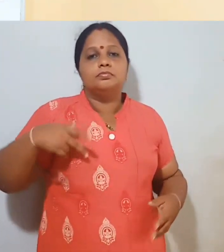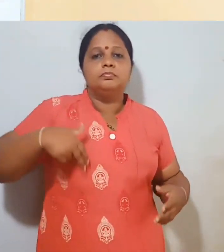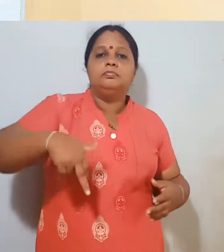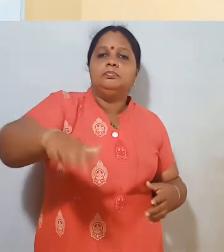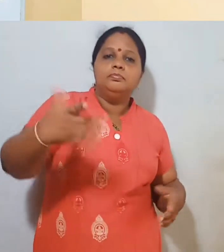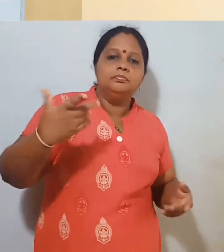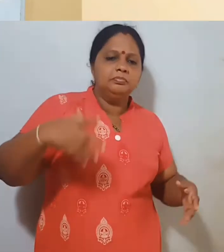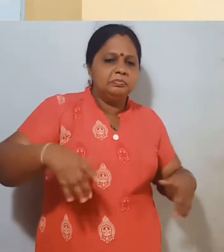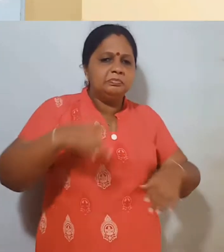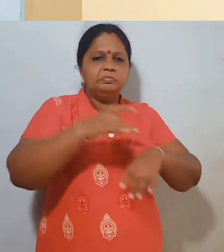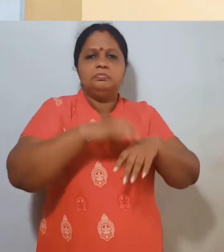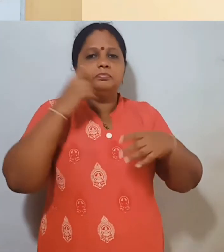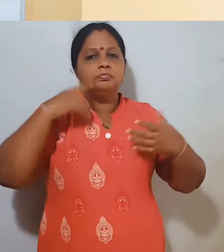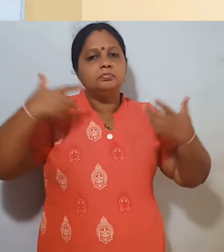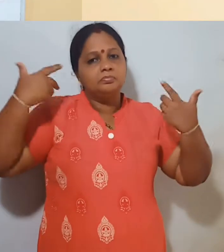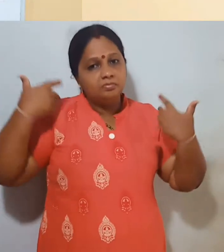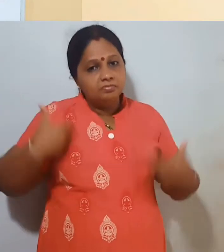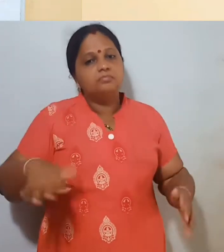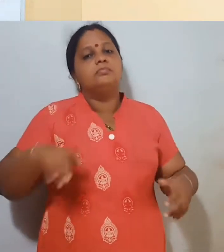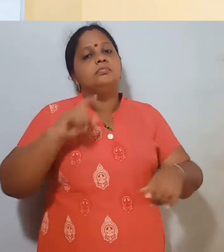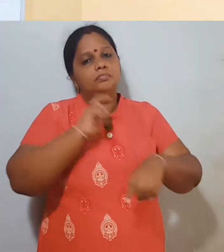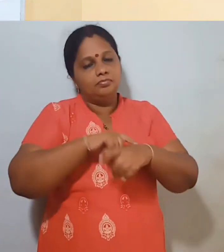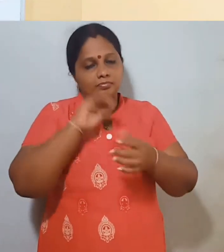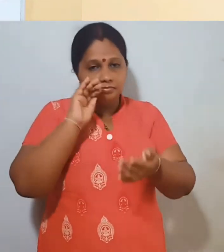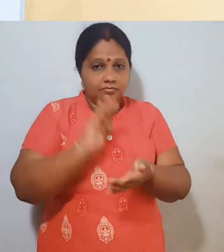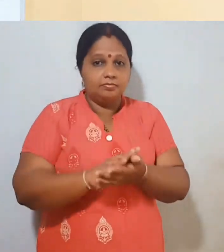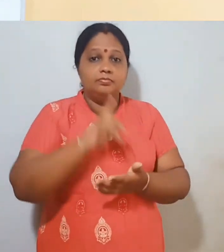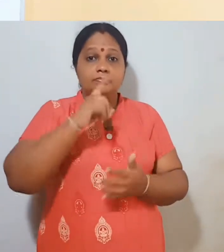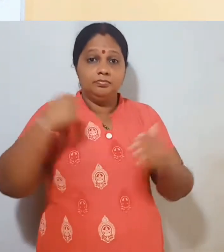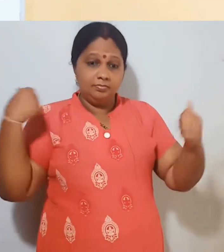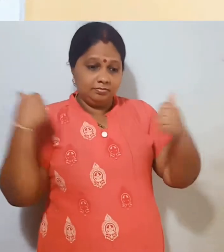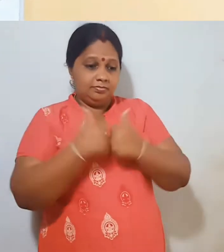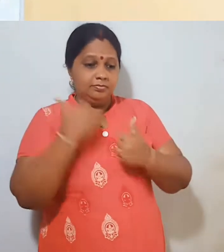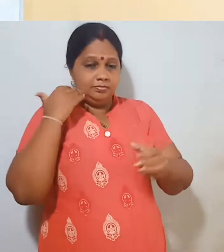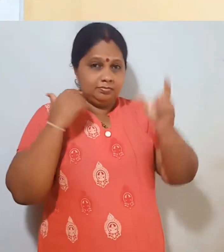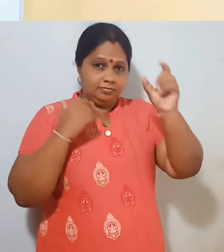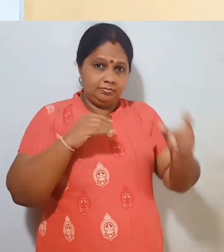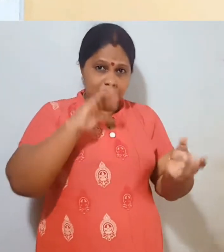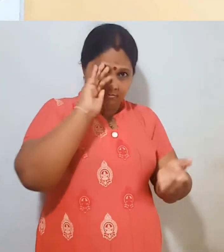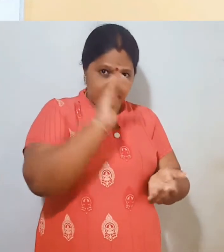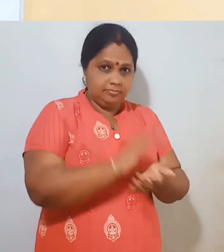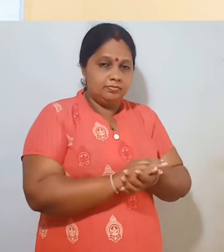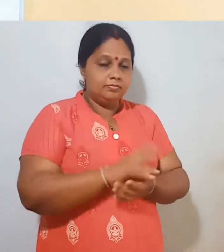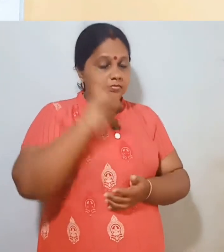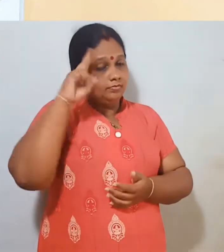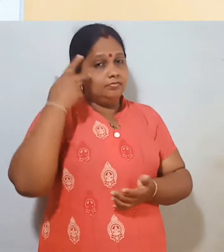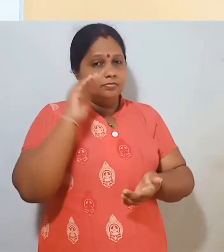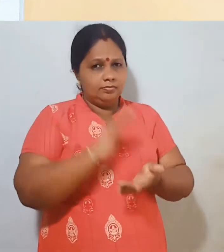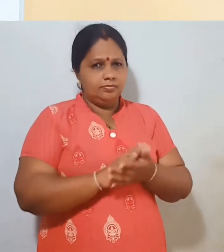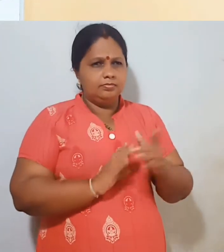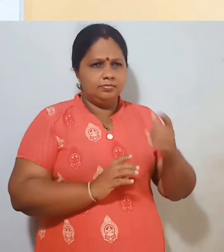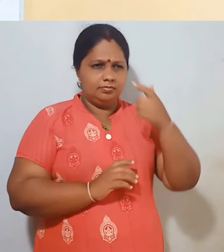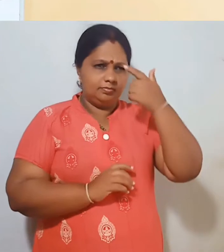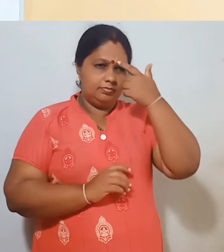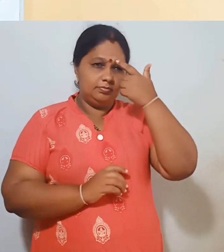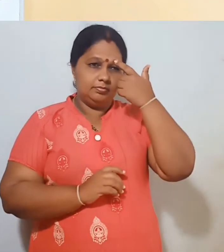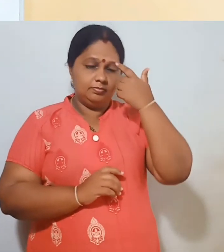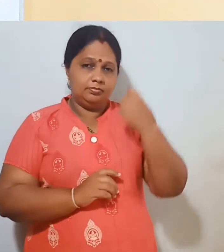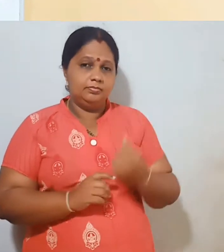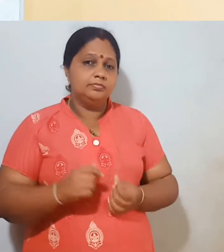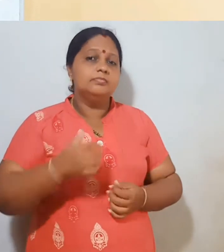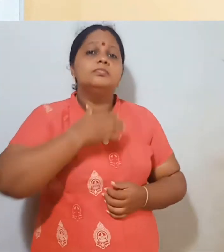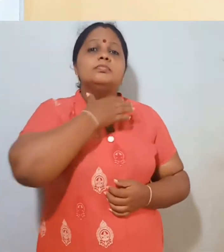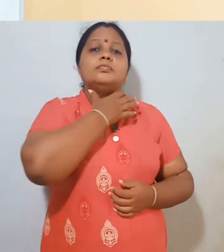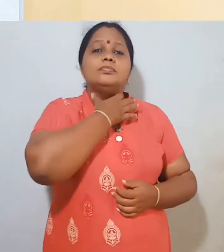கூட சந்தர்ப்பம் இருக்கு. அப்ப ஒரு ஆக்சிடென்ட் பட்ட ஒரு ஆள் உணர்வில்லாம இருக்கிறார் சொன்னால் அவருக்கு கழுத்து